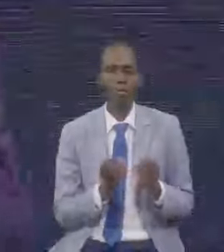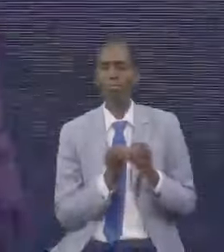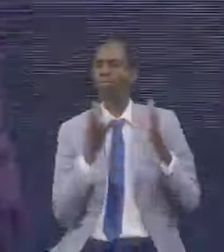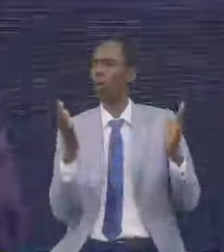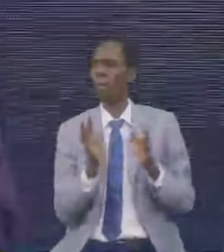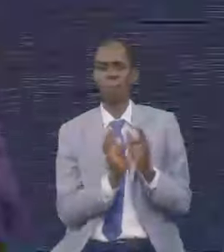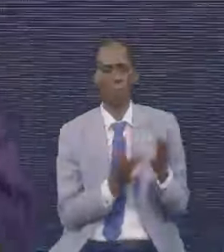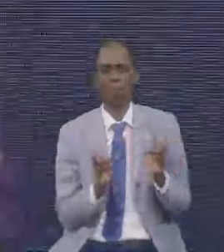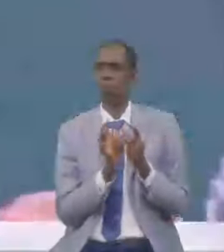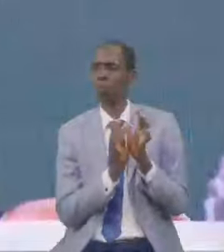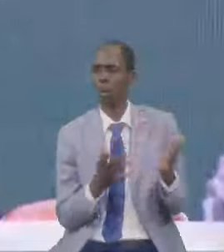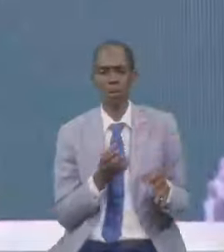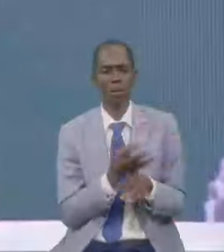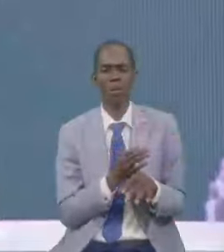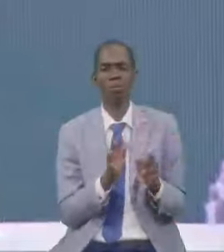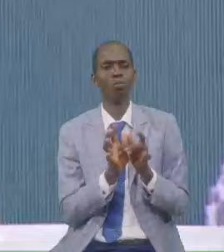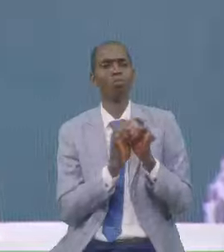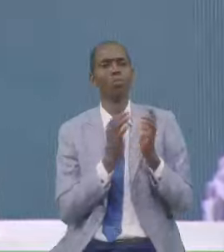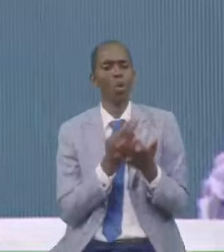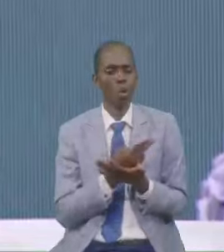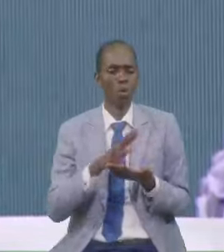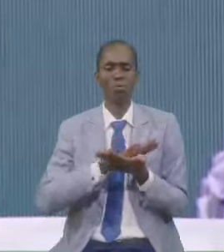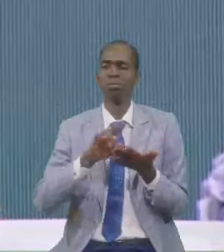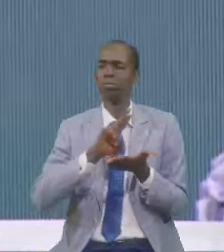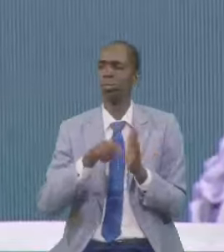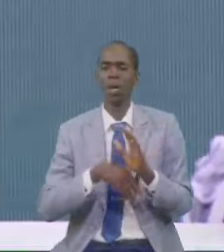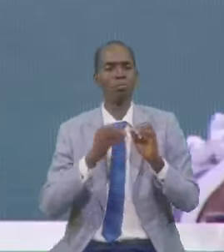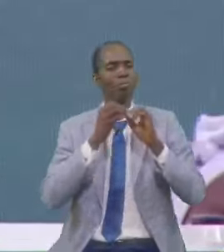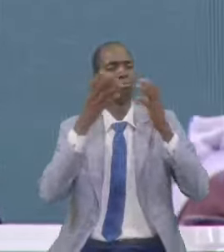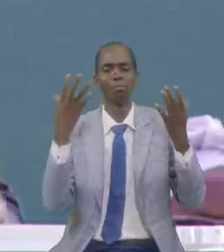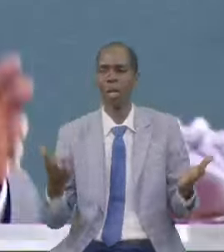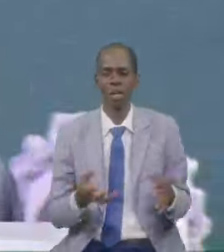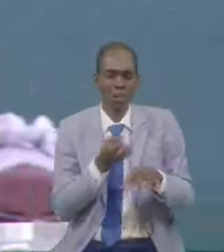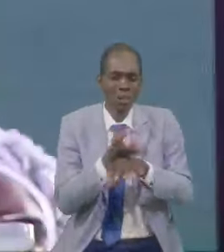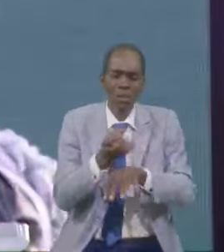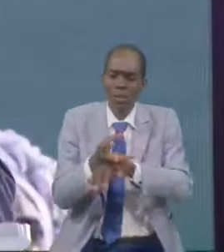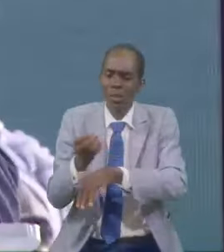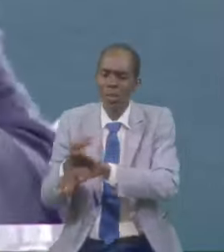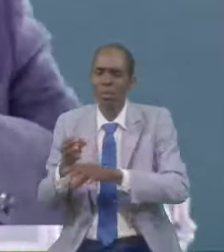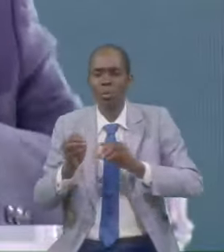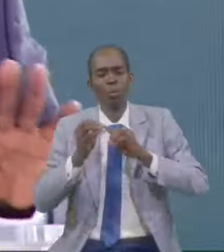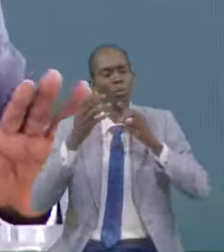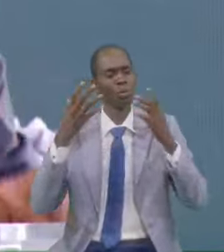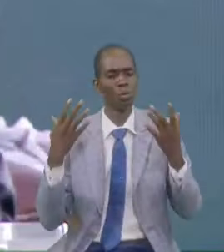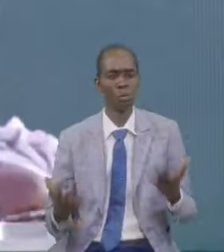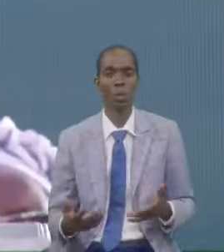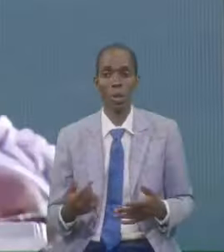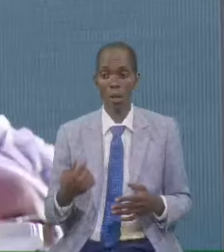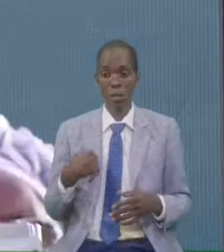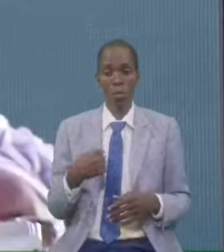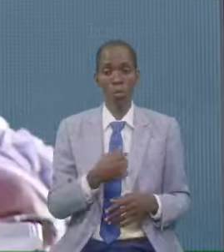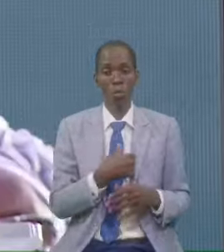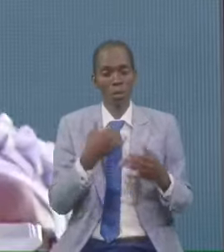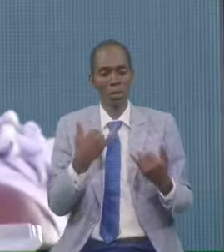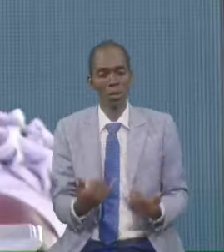too much godliness, ఎక్కువ దైవికం, too much counsel, ఎక్కువ ఆలోచన, and we spoil the waiting